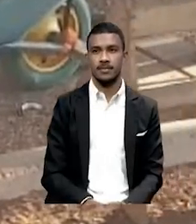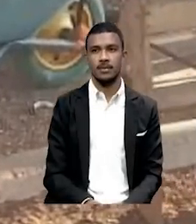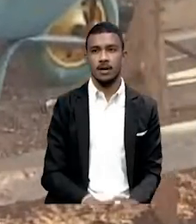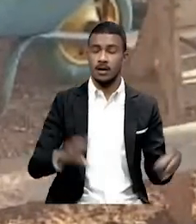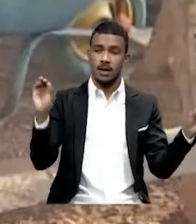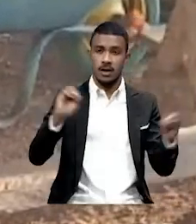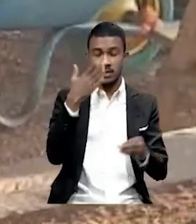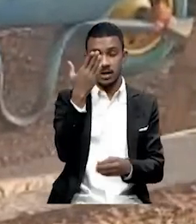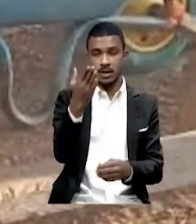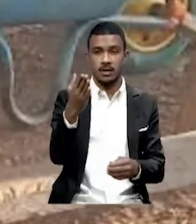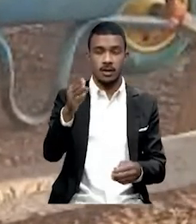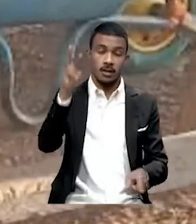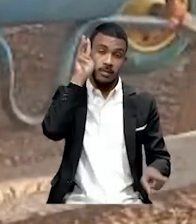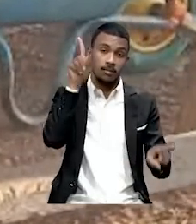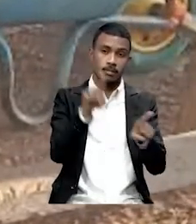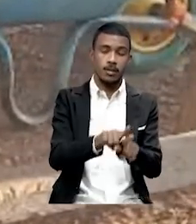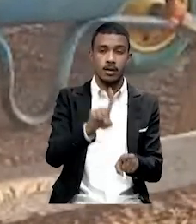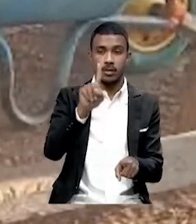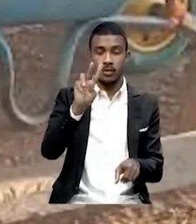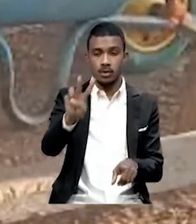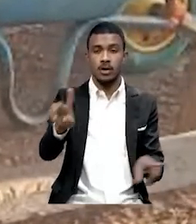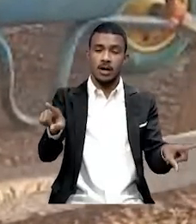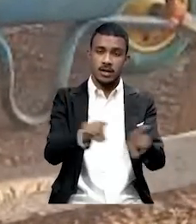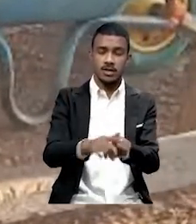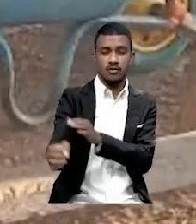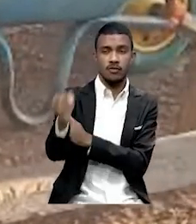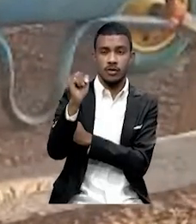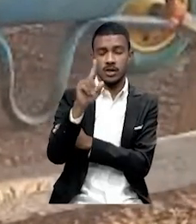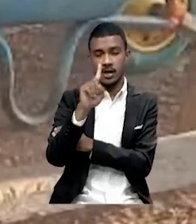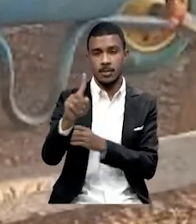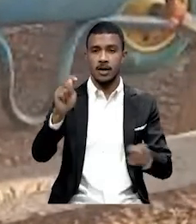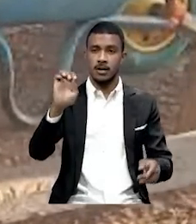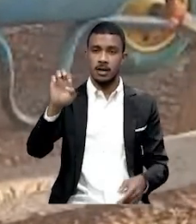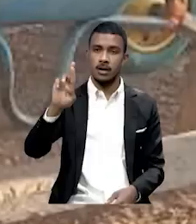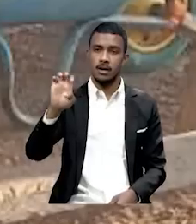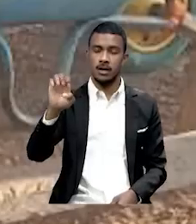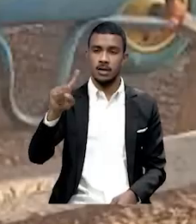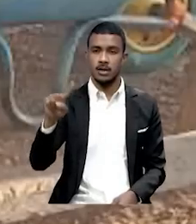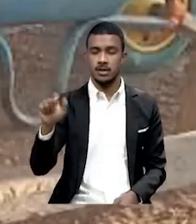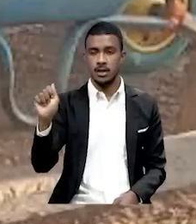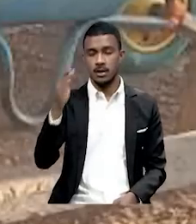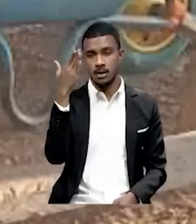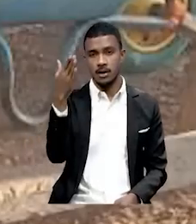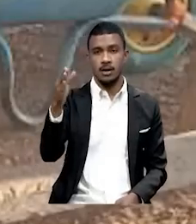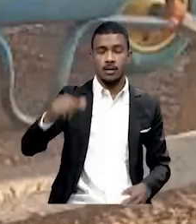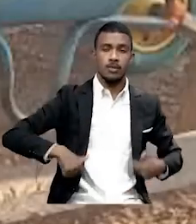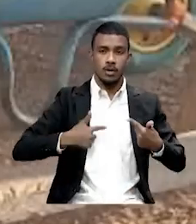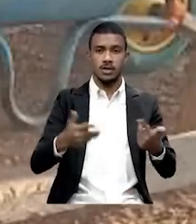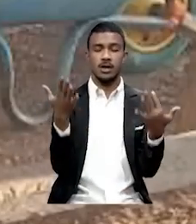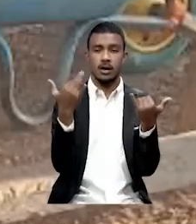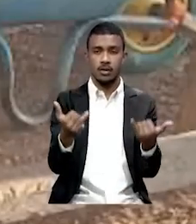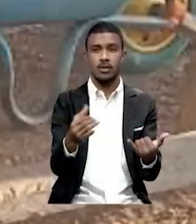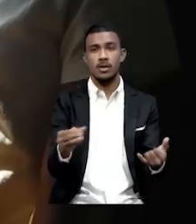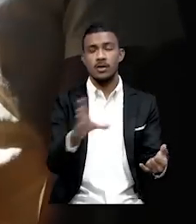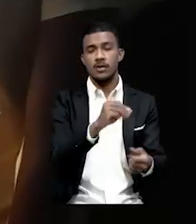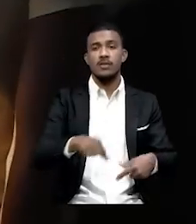Laos ni det, mau nai rua ni be nudar forsa ida ba Teresa ni Moris. Oras ni dadau, despreza Teresa, no fo